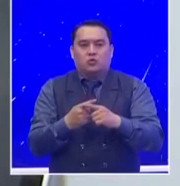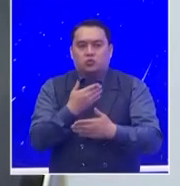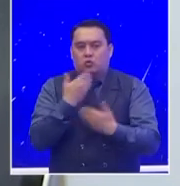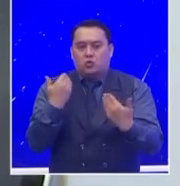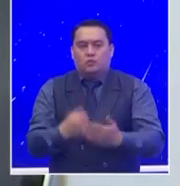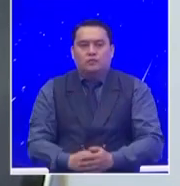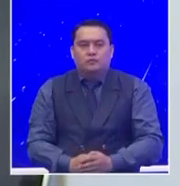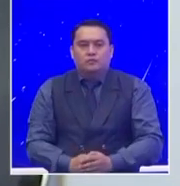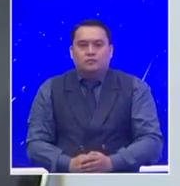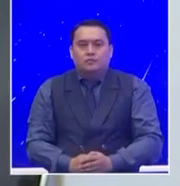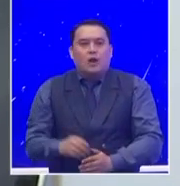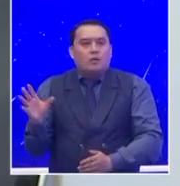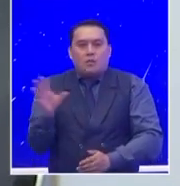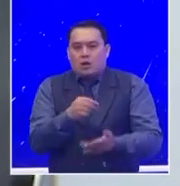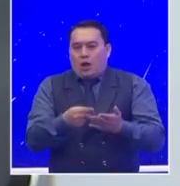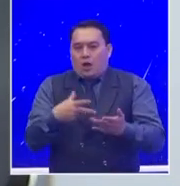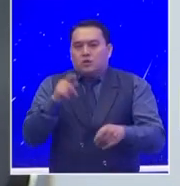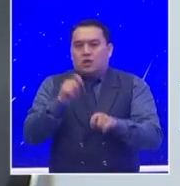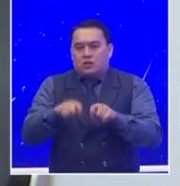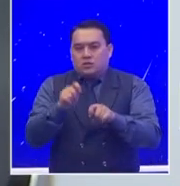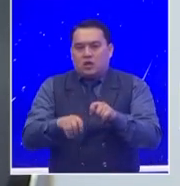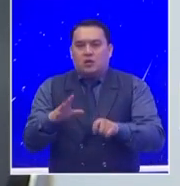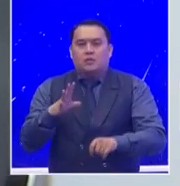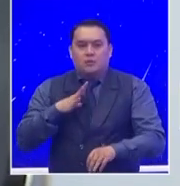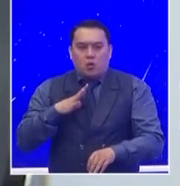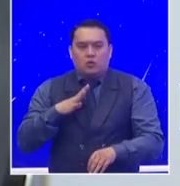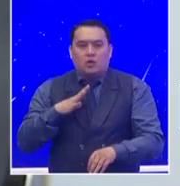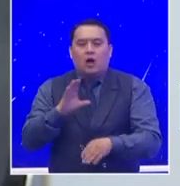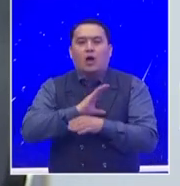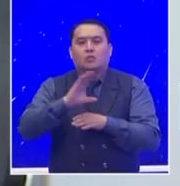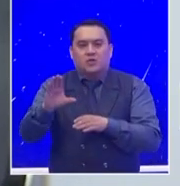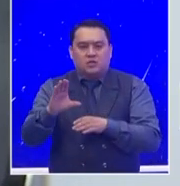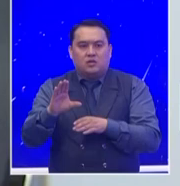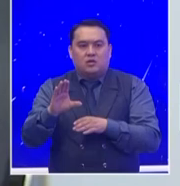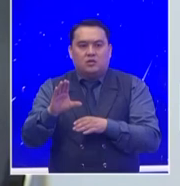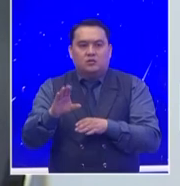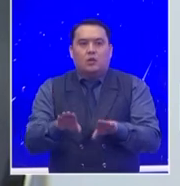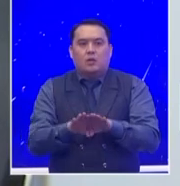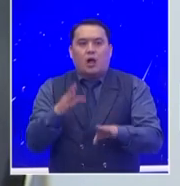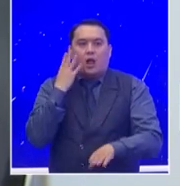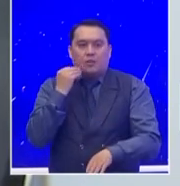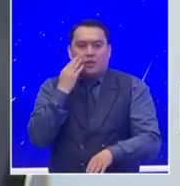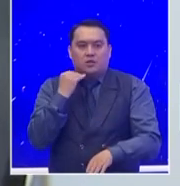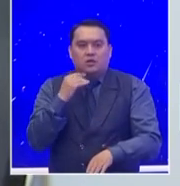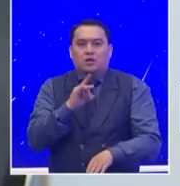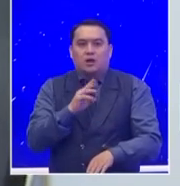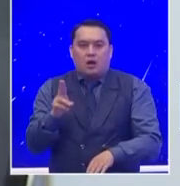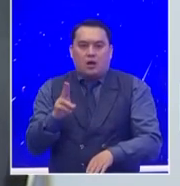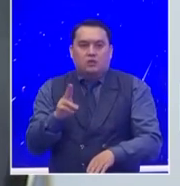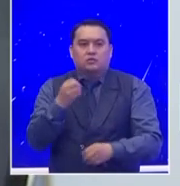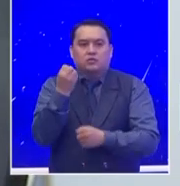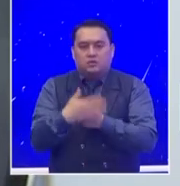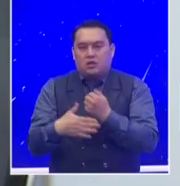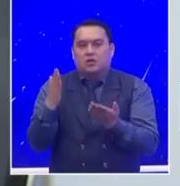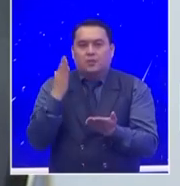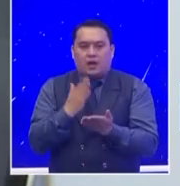Олардың анализдерінің барлығы жаңа айттым, Национальный центр экспертизаға жіберіледі. Онымен қатар Алматыда біздер Луганский центр тұр. Ол жерге